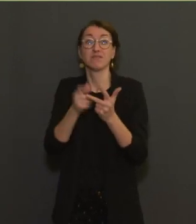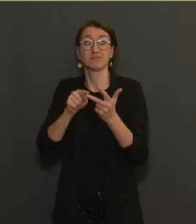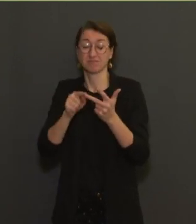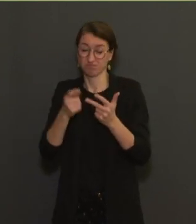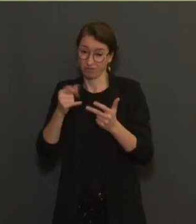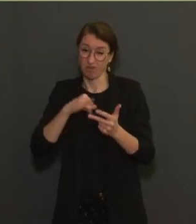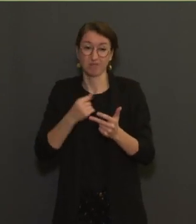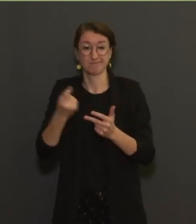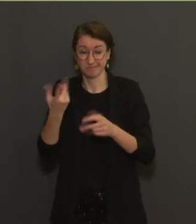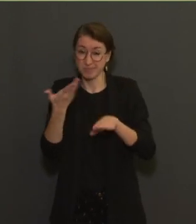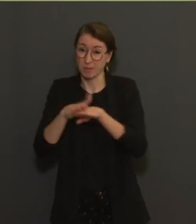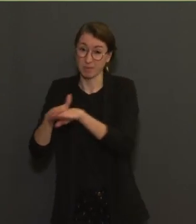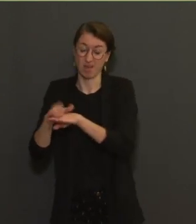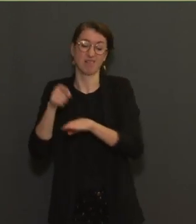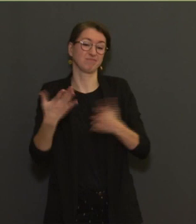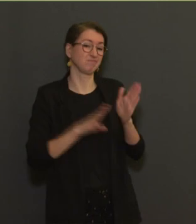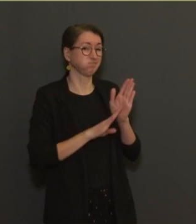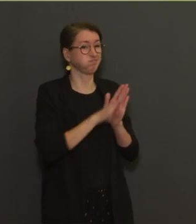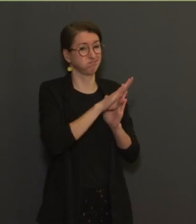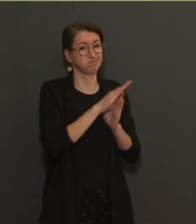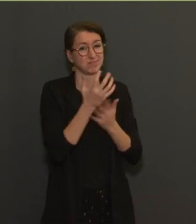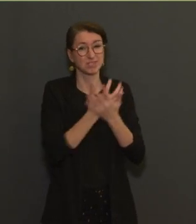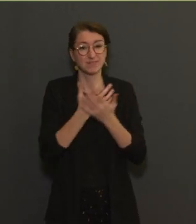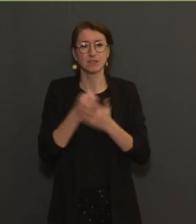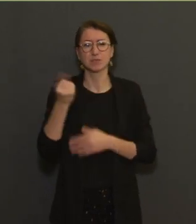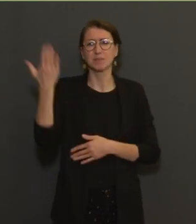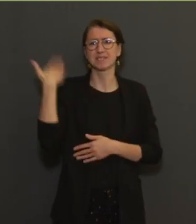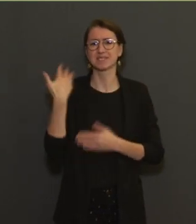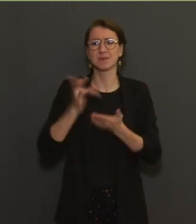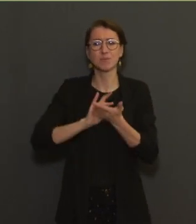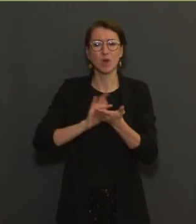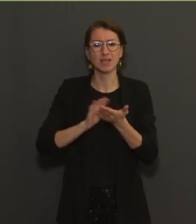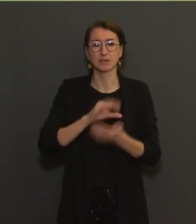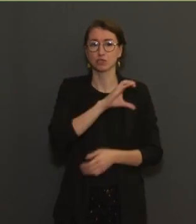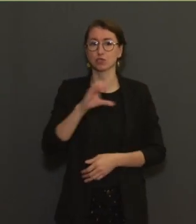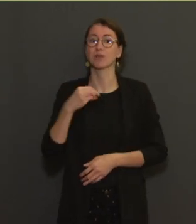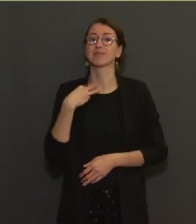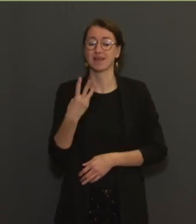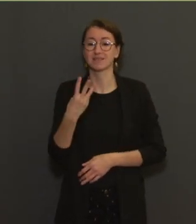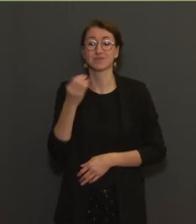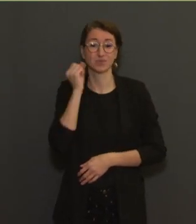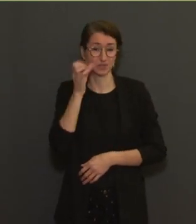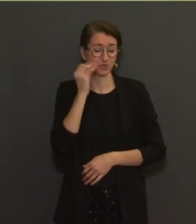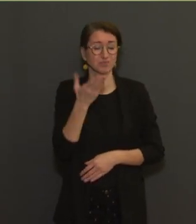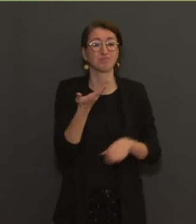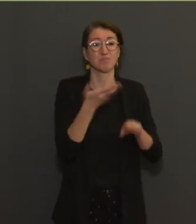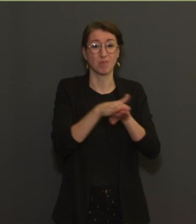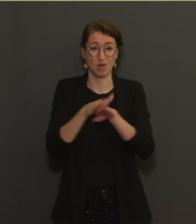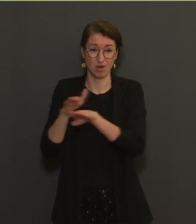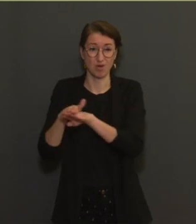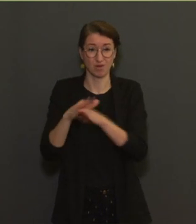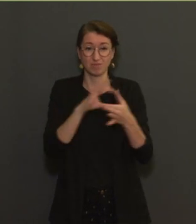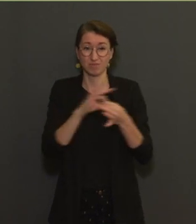La semaine dernière, il y a eu en moyenne 113 décès par jour, soit une augmentation de 164%